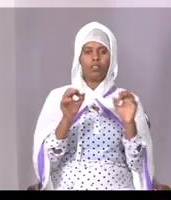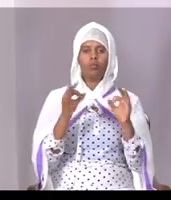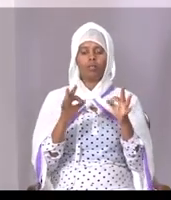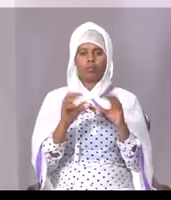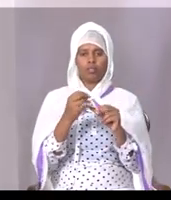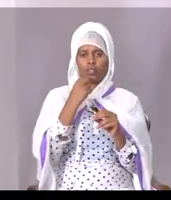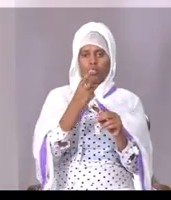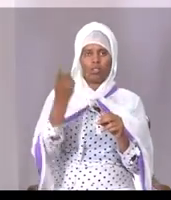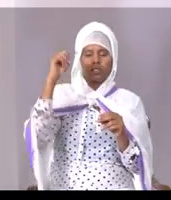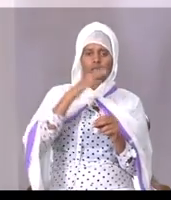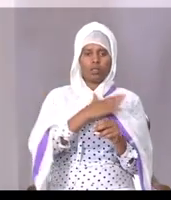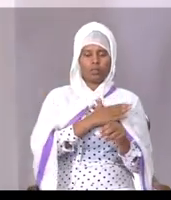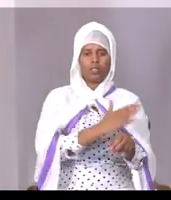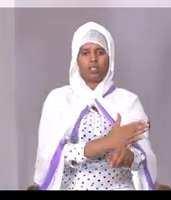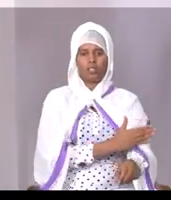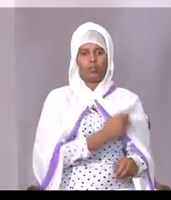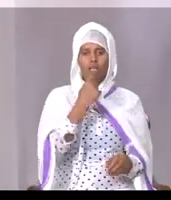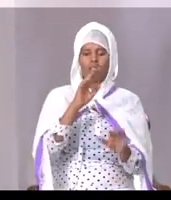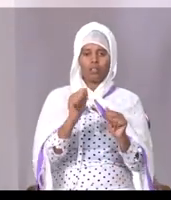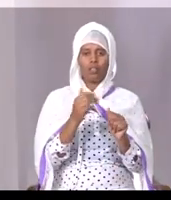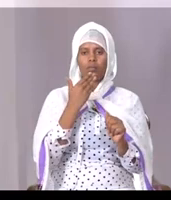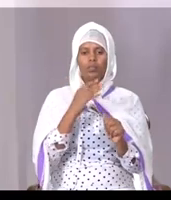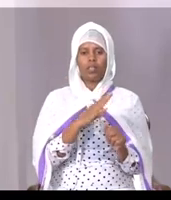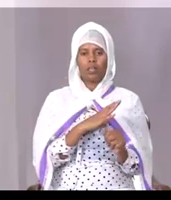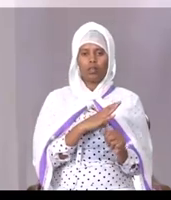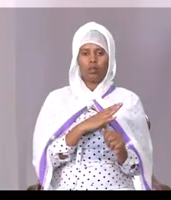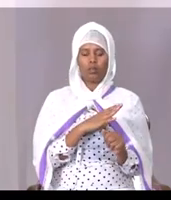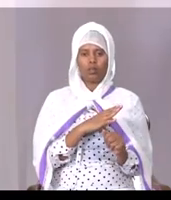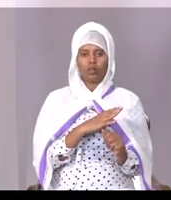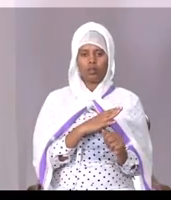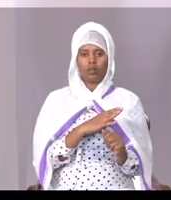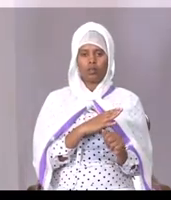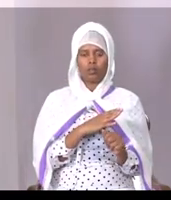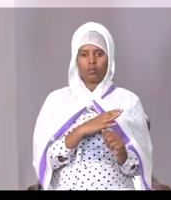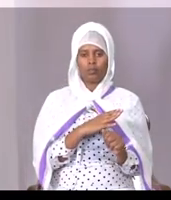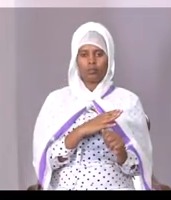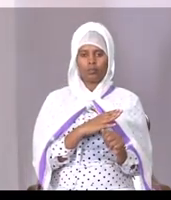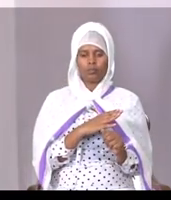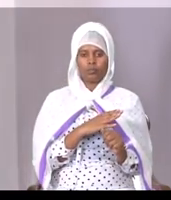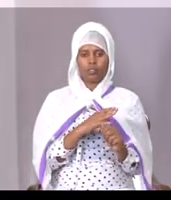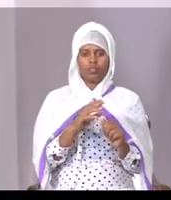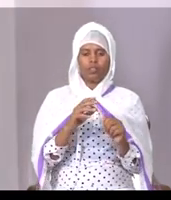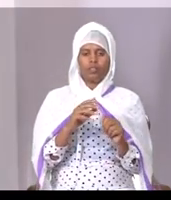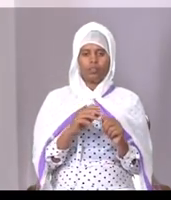ግን ብኸመይ እዩ እንድሕድና ክርስቶስ ኣምላኽና ኣቐዲሙ ይነግሮም ነይሩ እዩ መን ኣሎ ንበዓል ቤት ከያ ሰለስ ቤት ዝዘምት ወይ ከዓ ዝብርብር